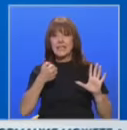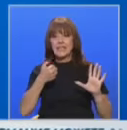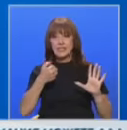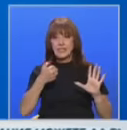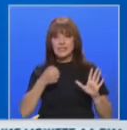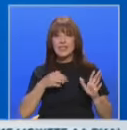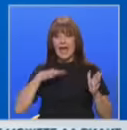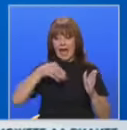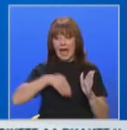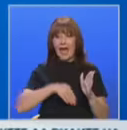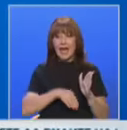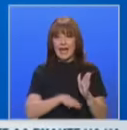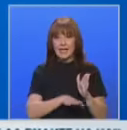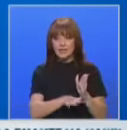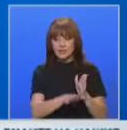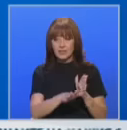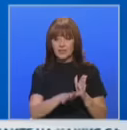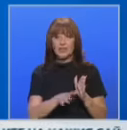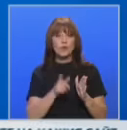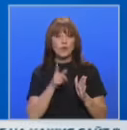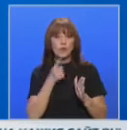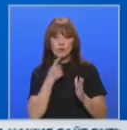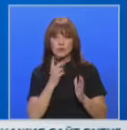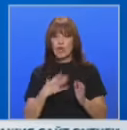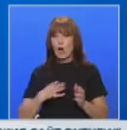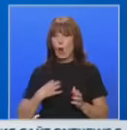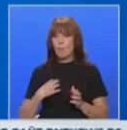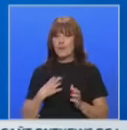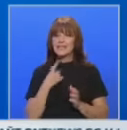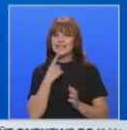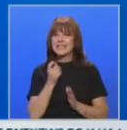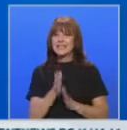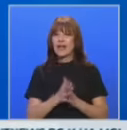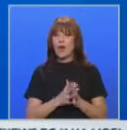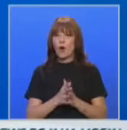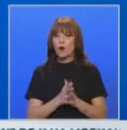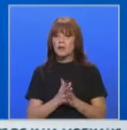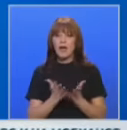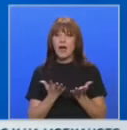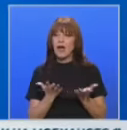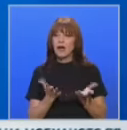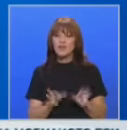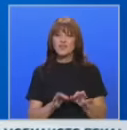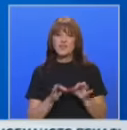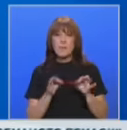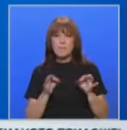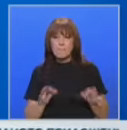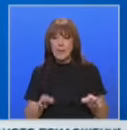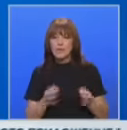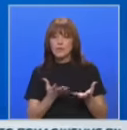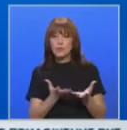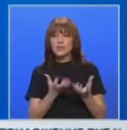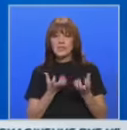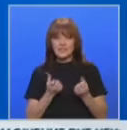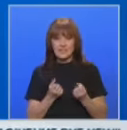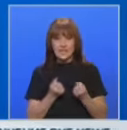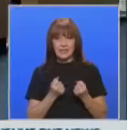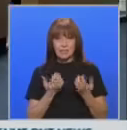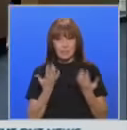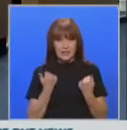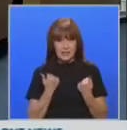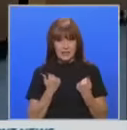корита, които представляват заплаха за хората. Какви са мерките тогава предприети и въобще мерките сега, вижте в